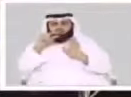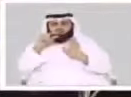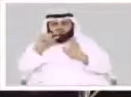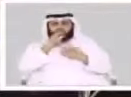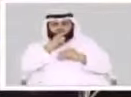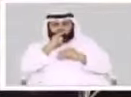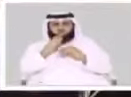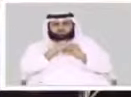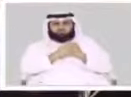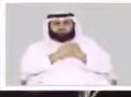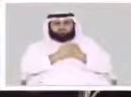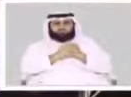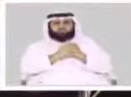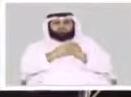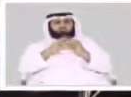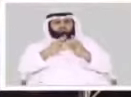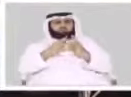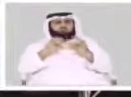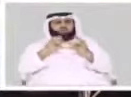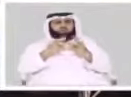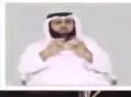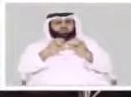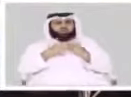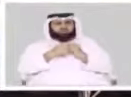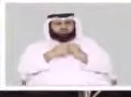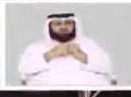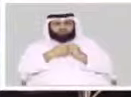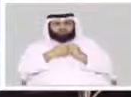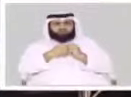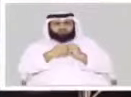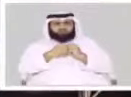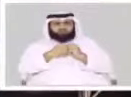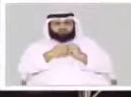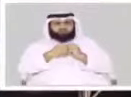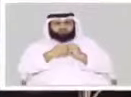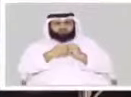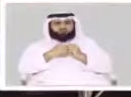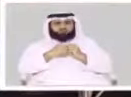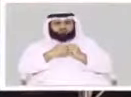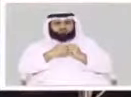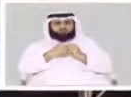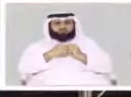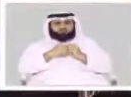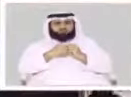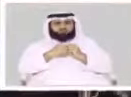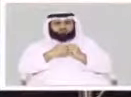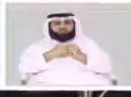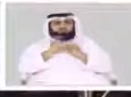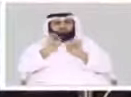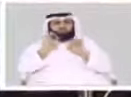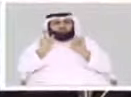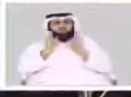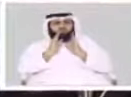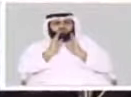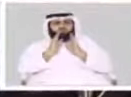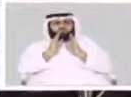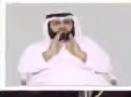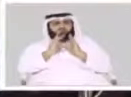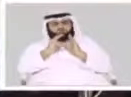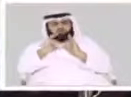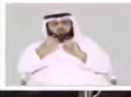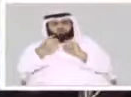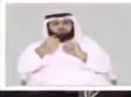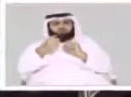أن المقتول كان ورعا عن حتى أن يقابله باعتداء مثل